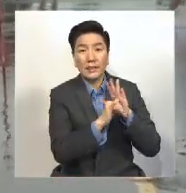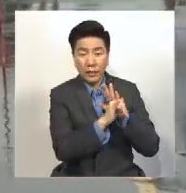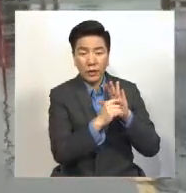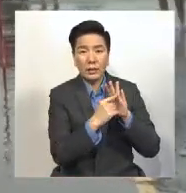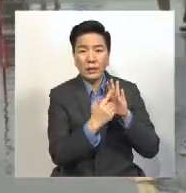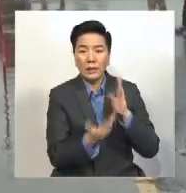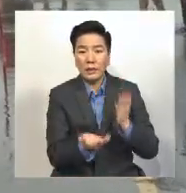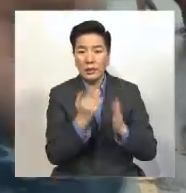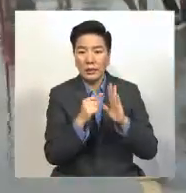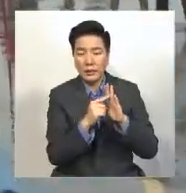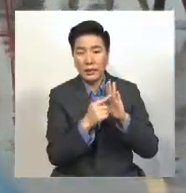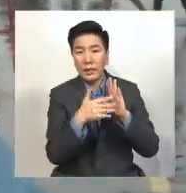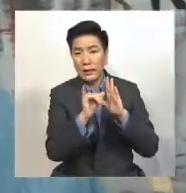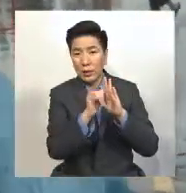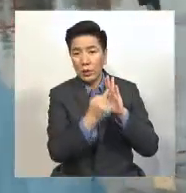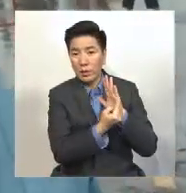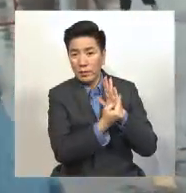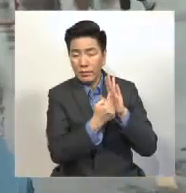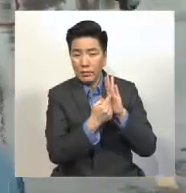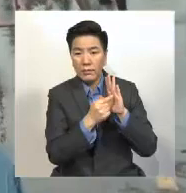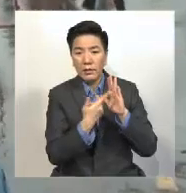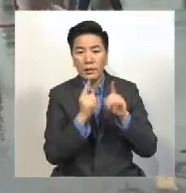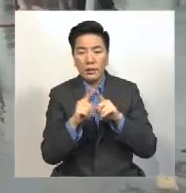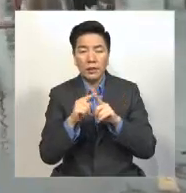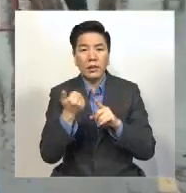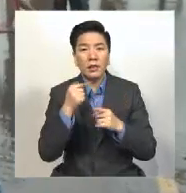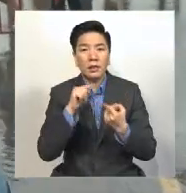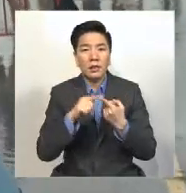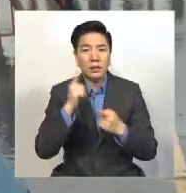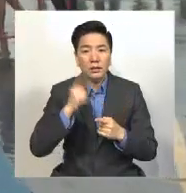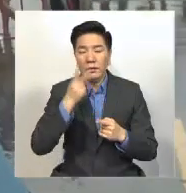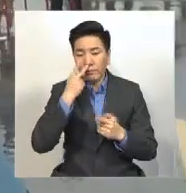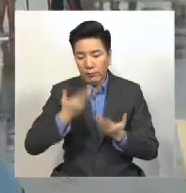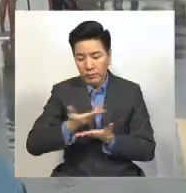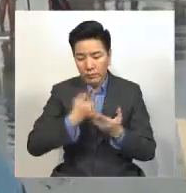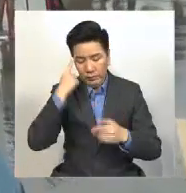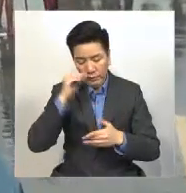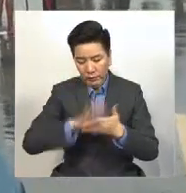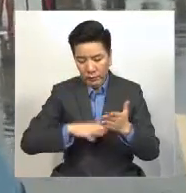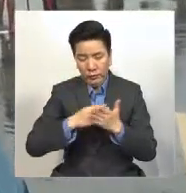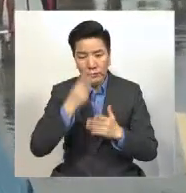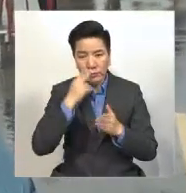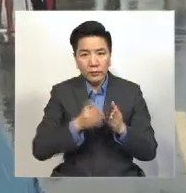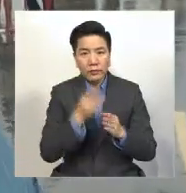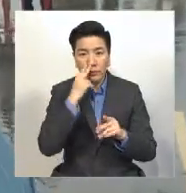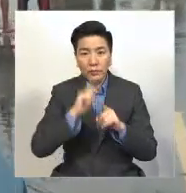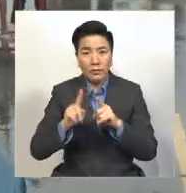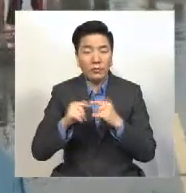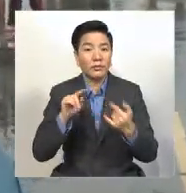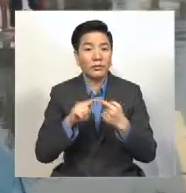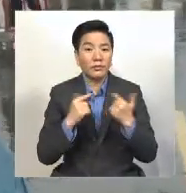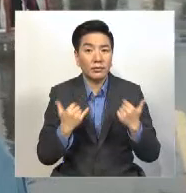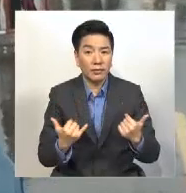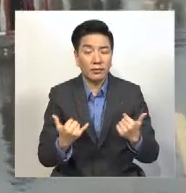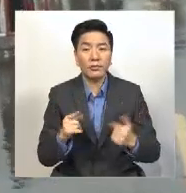จะจากยโสธรนะครับตัดออกไปสามารถนะครับก็ต้องพิจารณานะครับสอบถามเส้นทางให้ดีนะครับเพราะว่าตอนนี้น